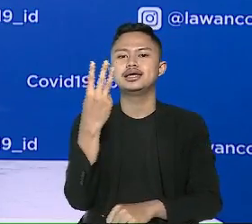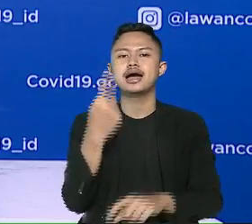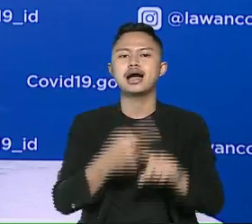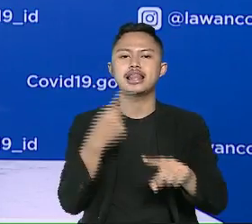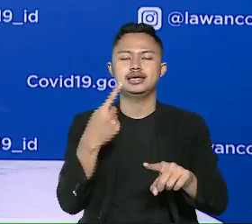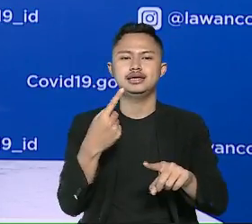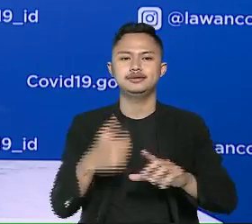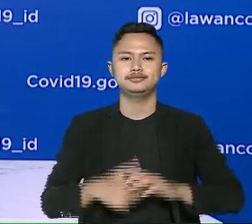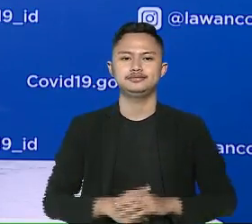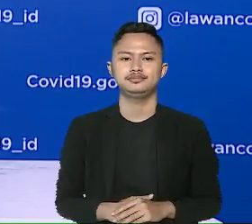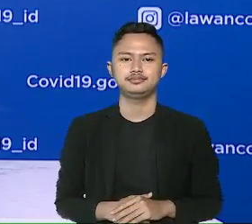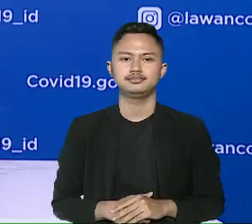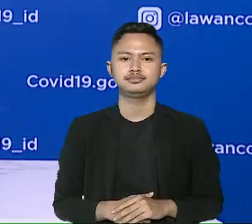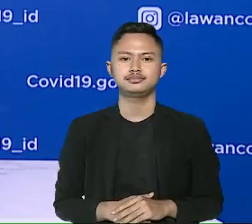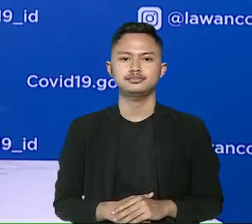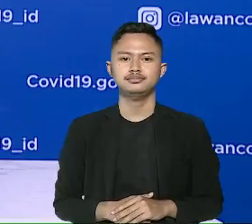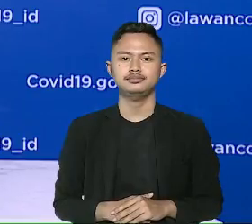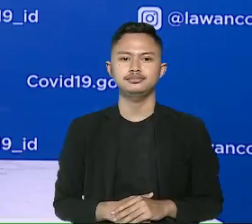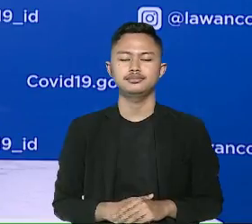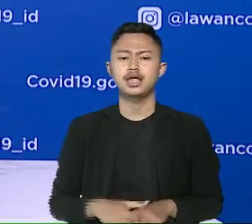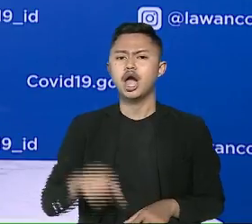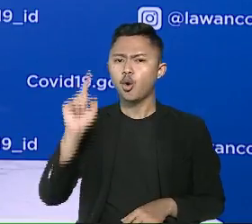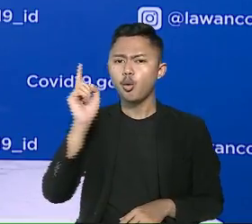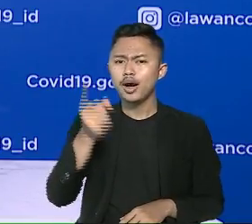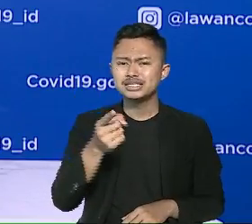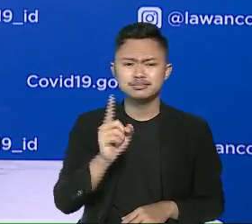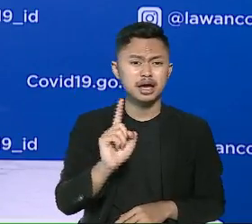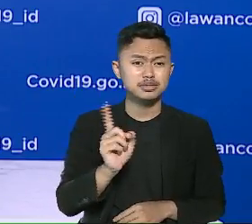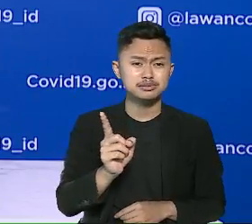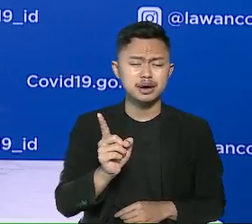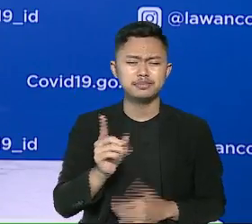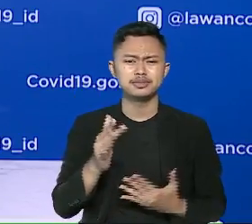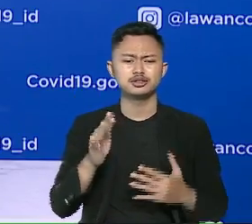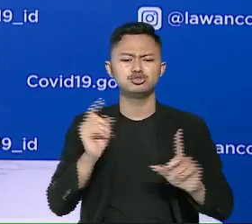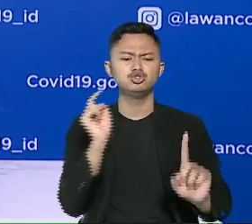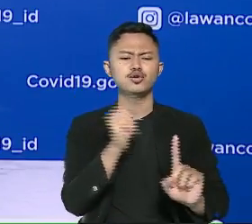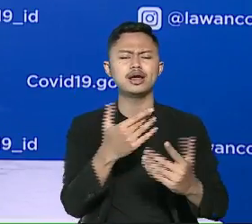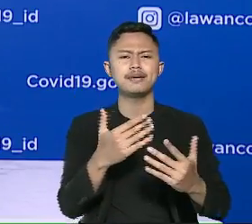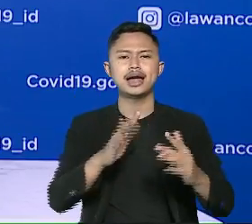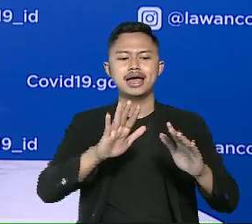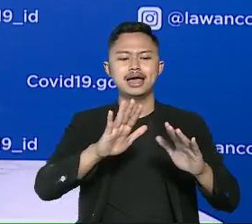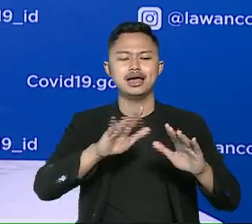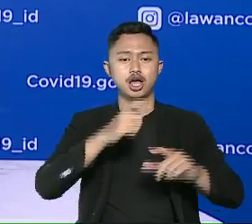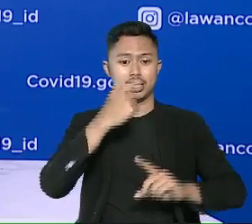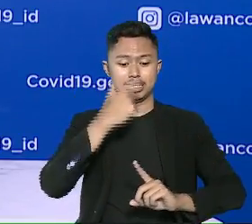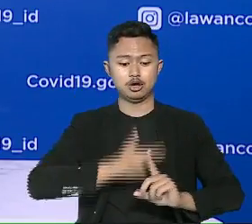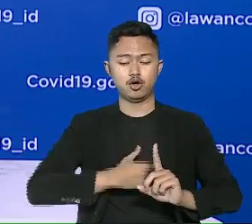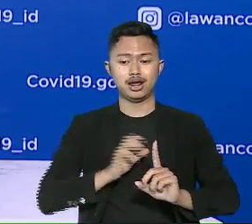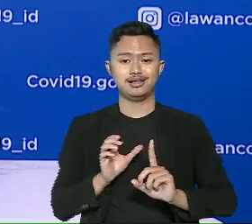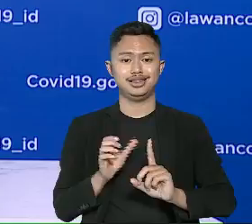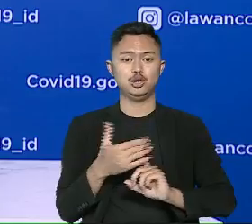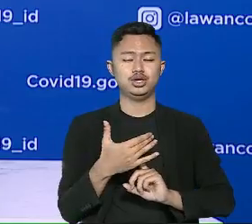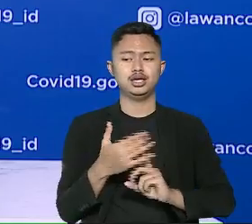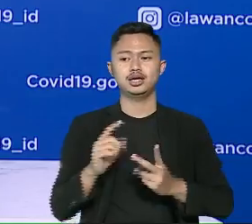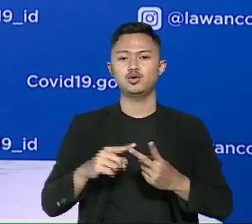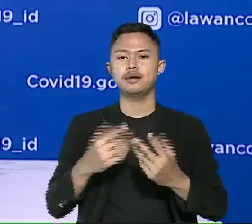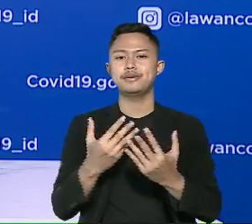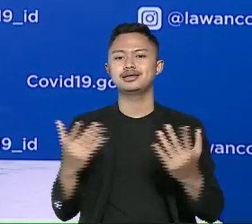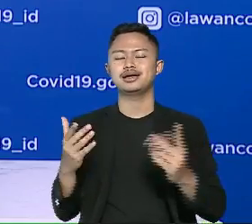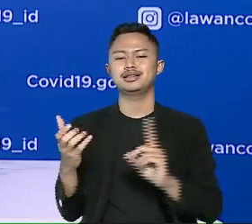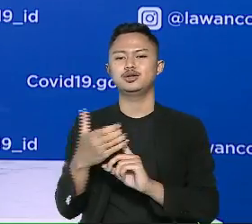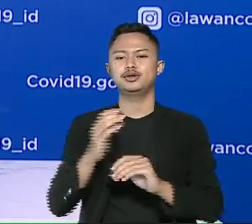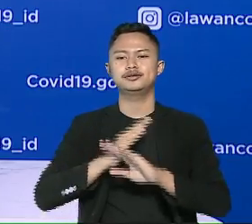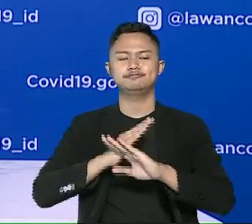pada target akan menjadi wajib dalam rangka melindungi diri sendiri dan orang lain di sekitarnya, mengingat kegiatan aktivitas